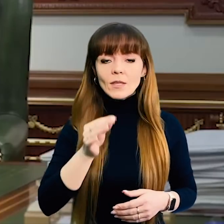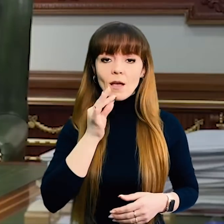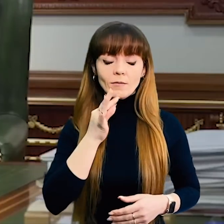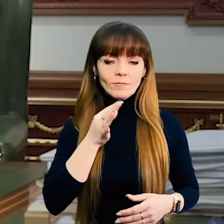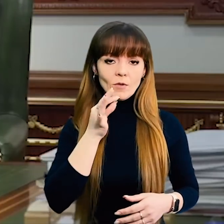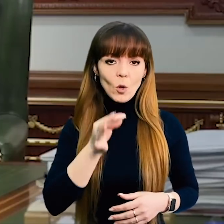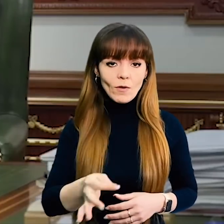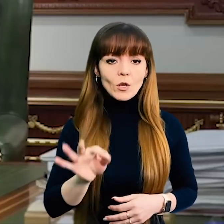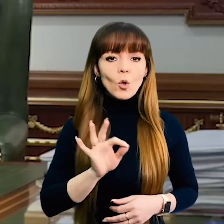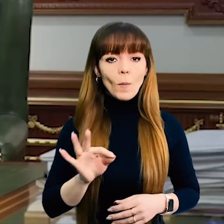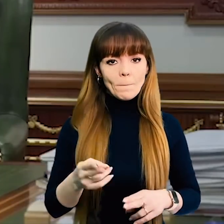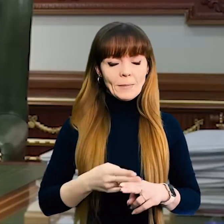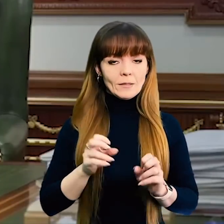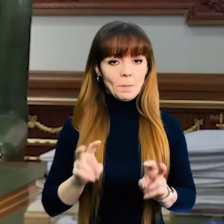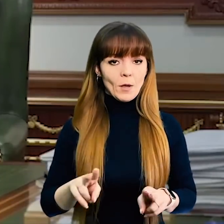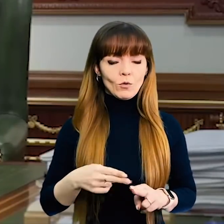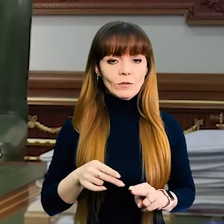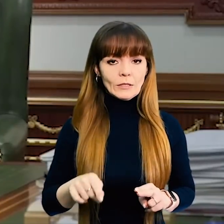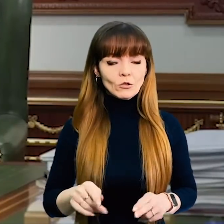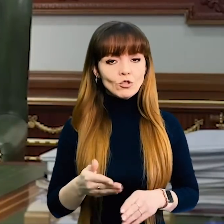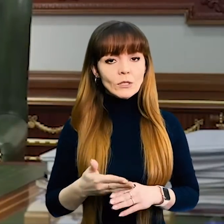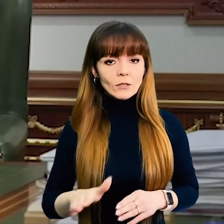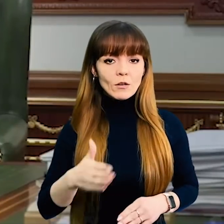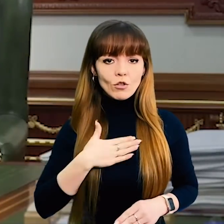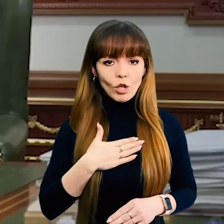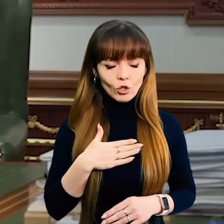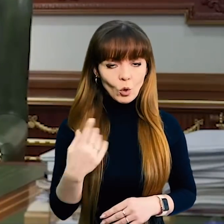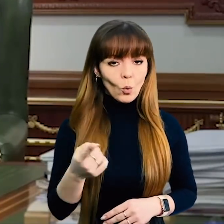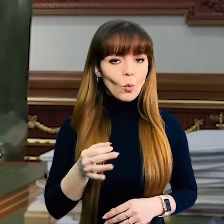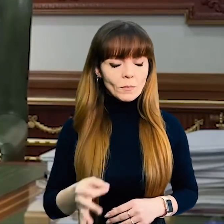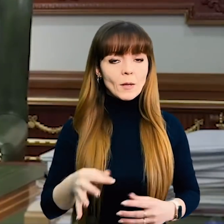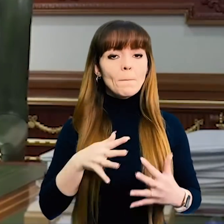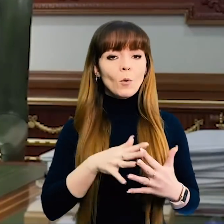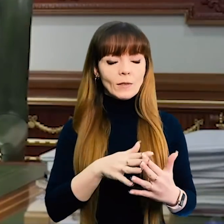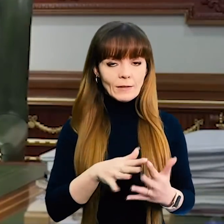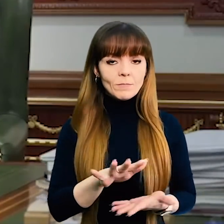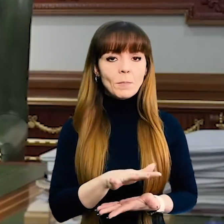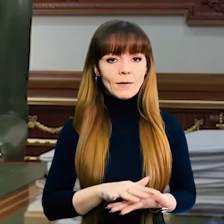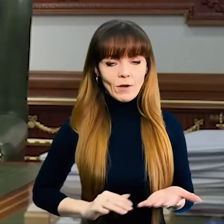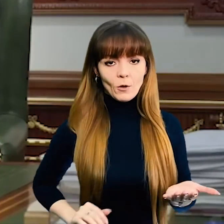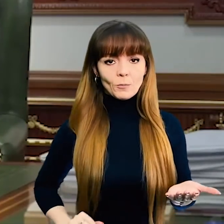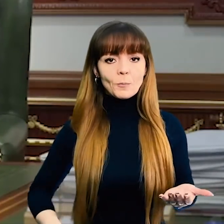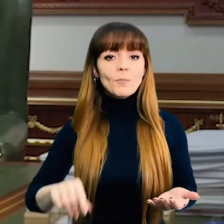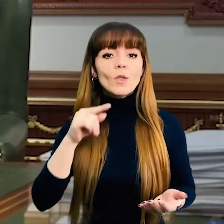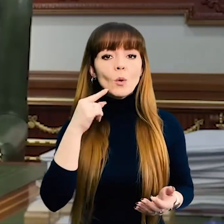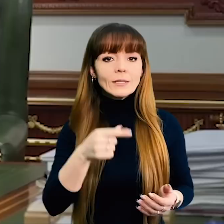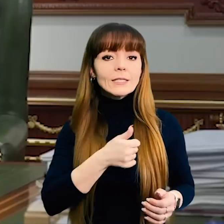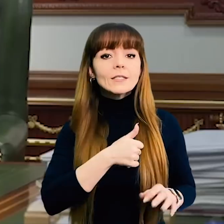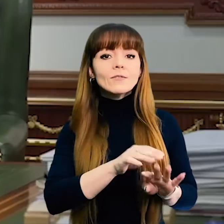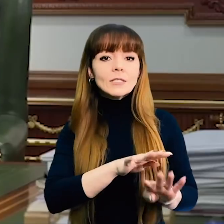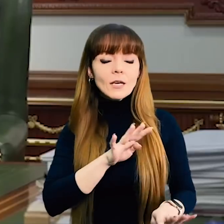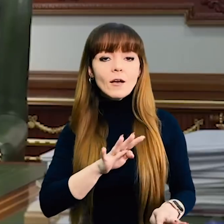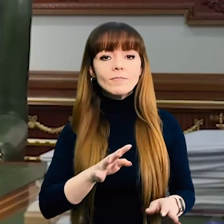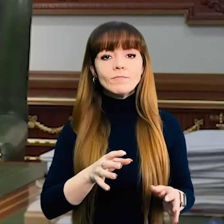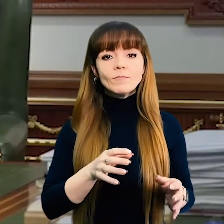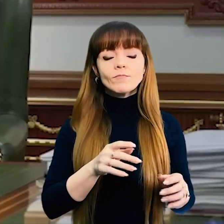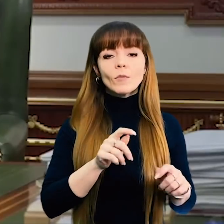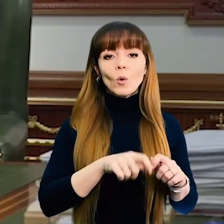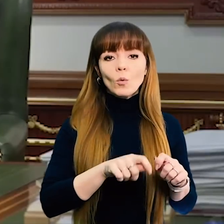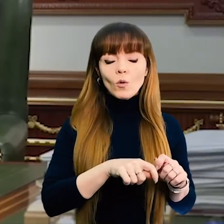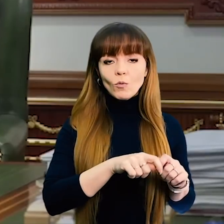Проте все ж зарано говорити про безпеку в цій частині нашої області. Бойові дії тривають. Російські